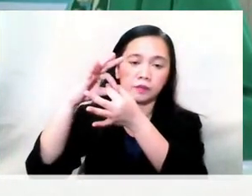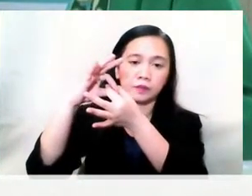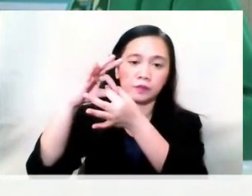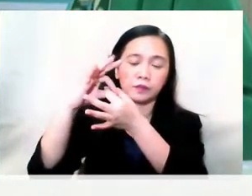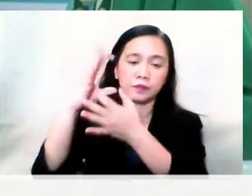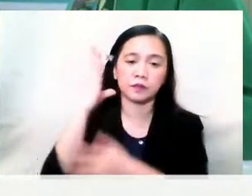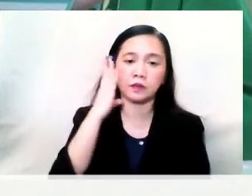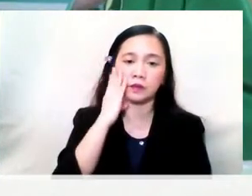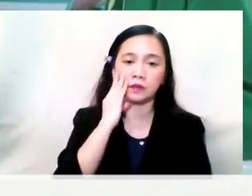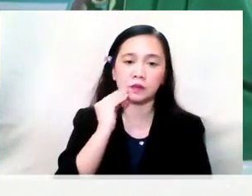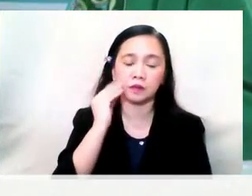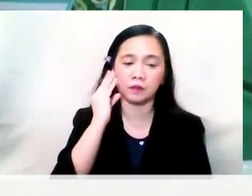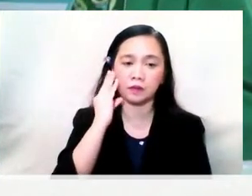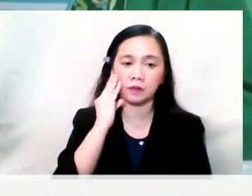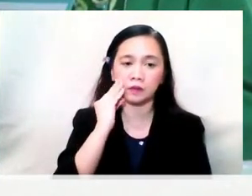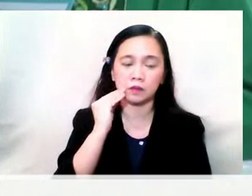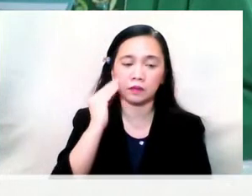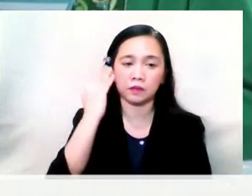inyong